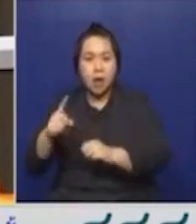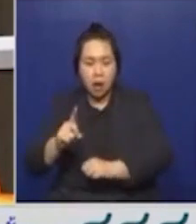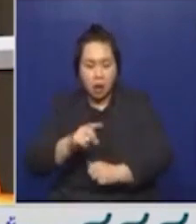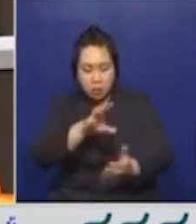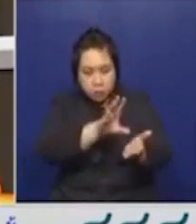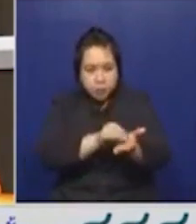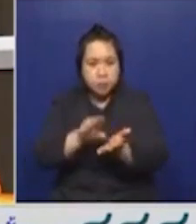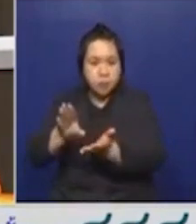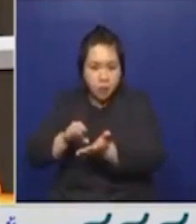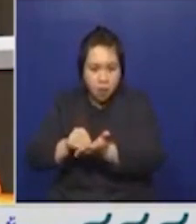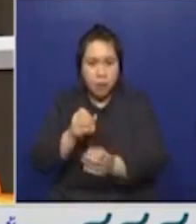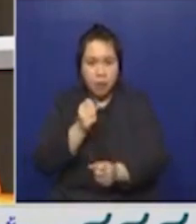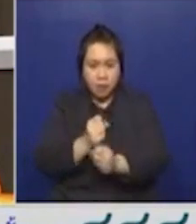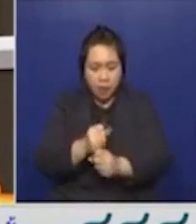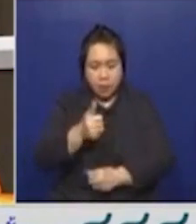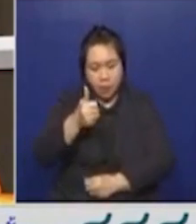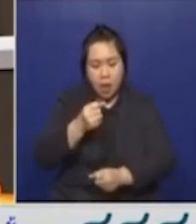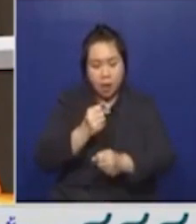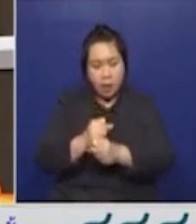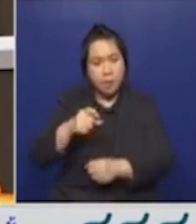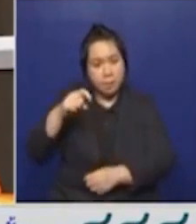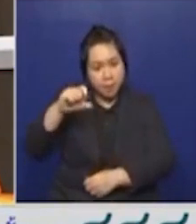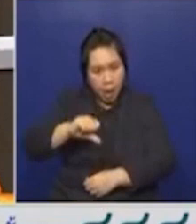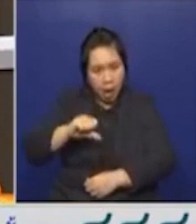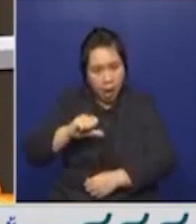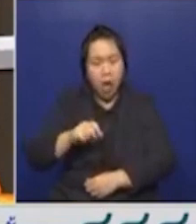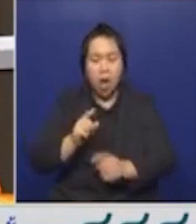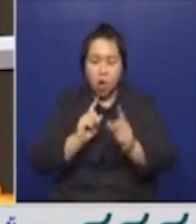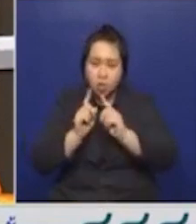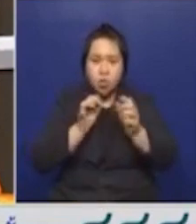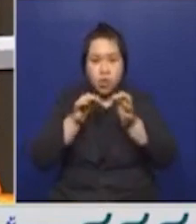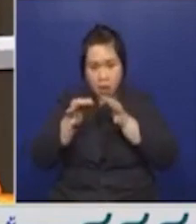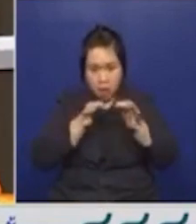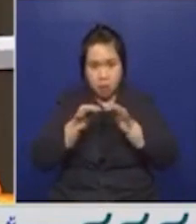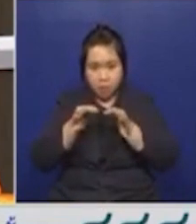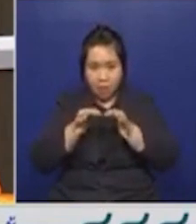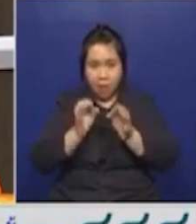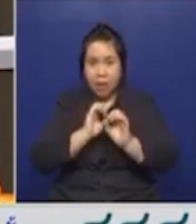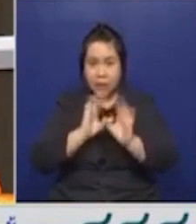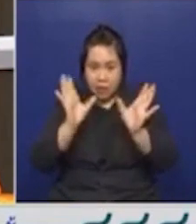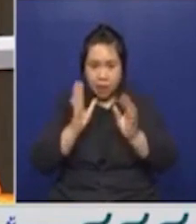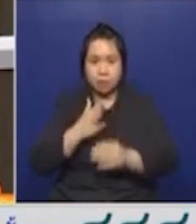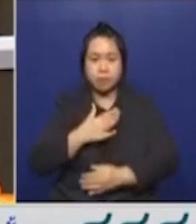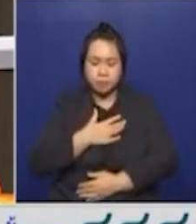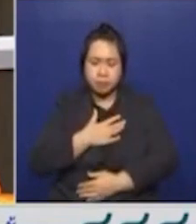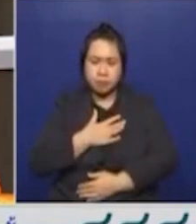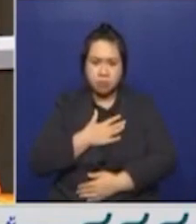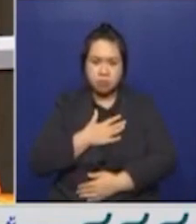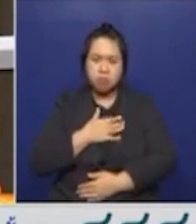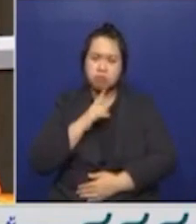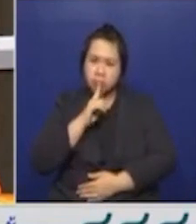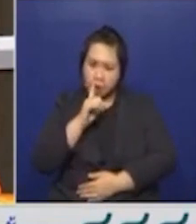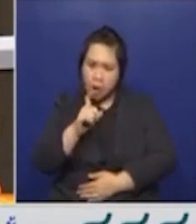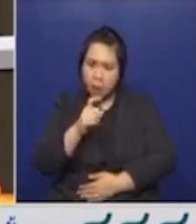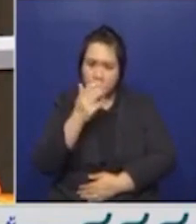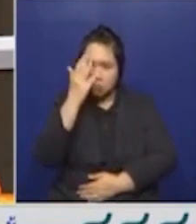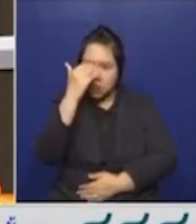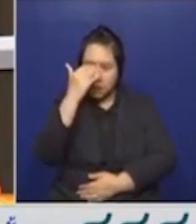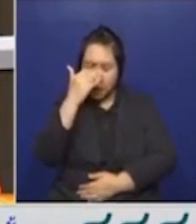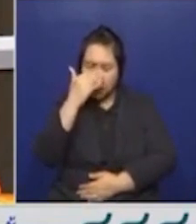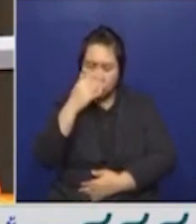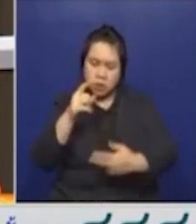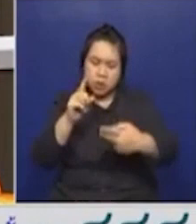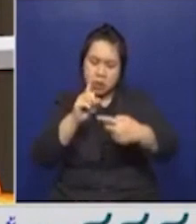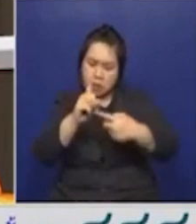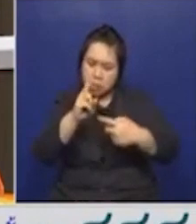ทำได้หรืออะไรทำไม่ได้ก็ควรจะมีการได้พูดคุยชี้แจงนะคะดิฉันก็สงสัยว่าทำไมถึงต้องข้ามไป